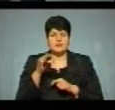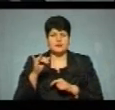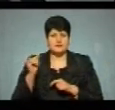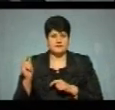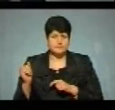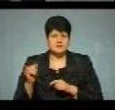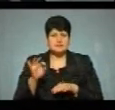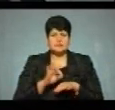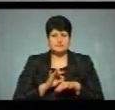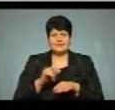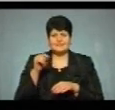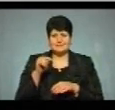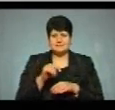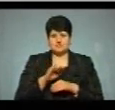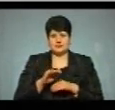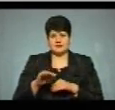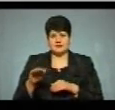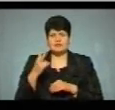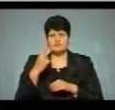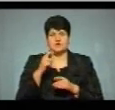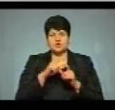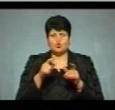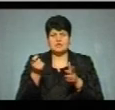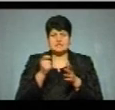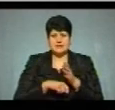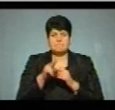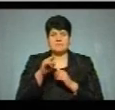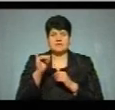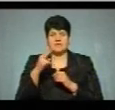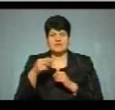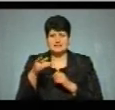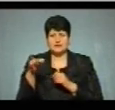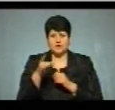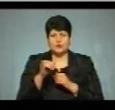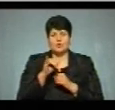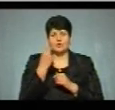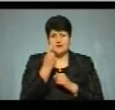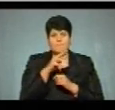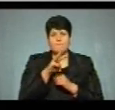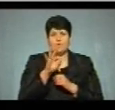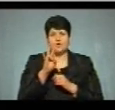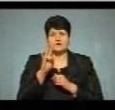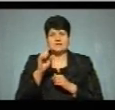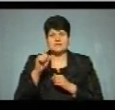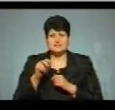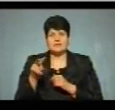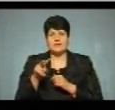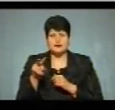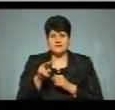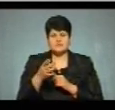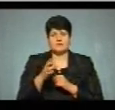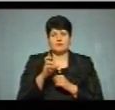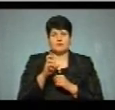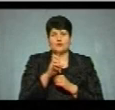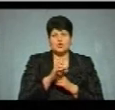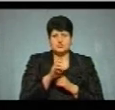вірусні інфекції захворіли 1000 дітей. Дві школи закрили у Підгаєцькому районі, одну у Монастириському, одну у Ланівцях Борщівського району